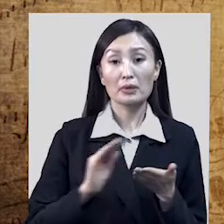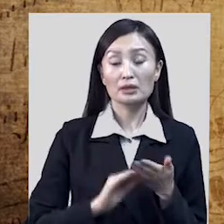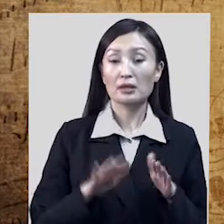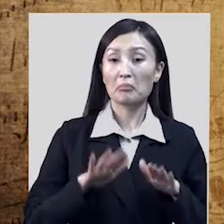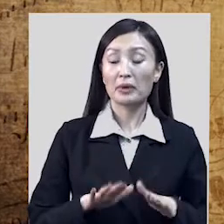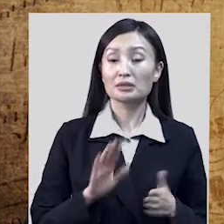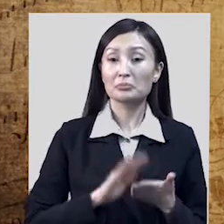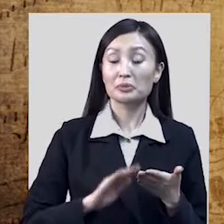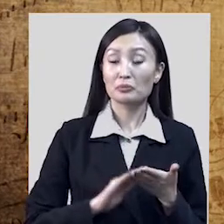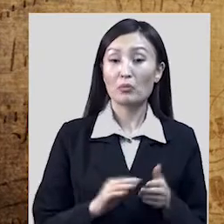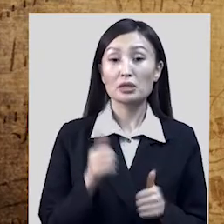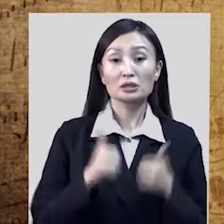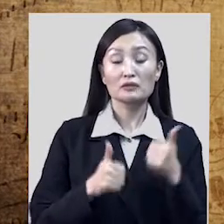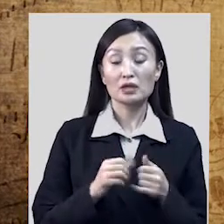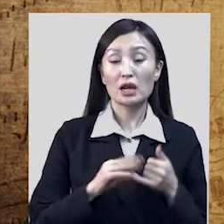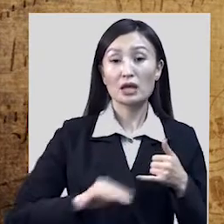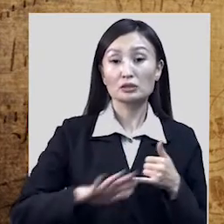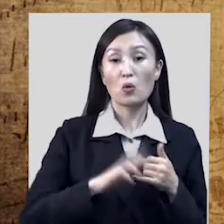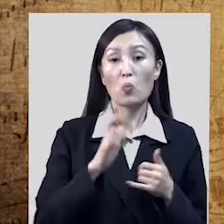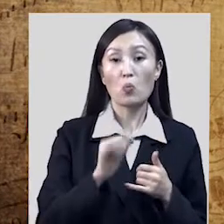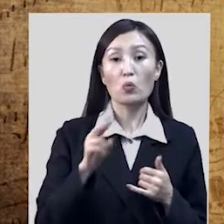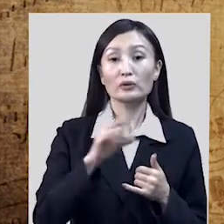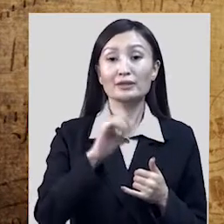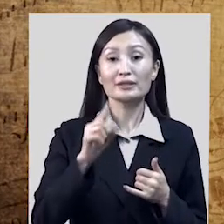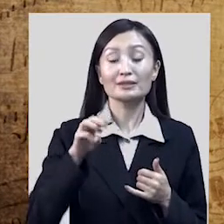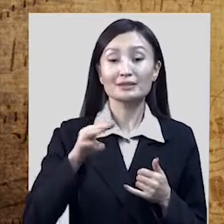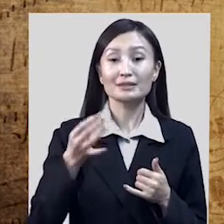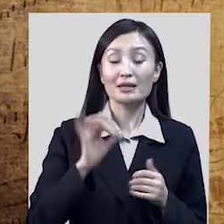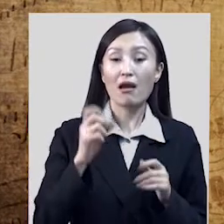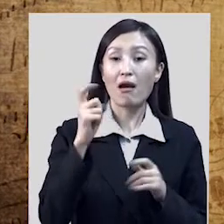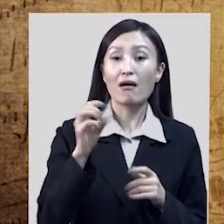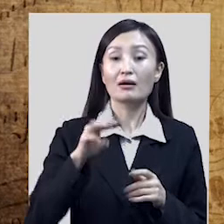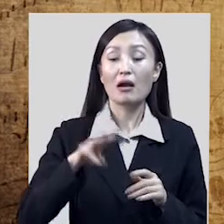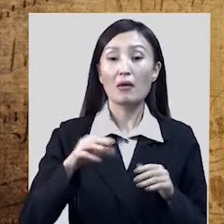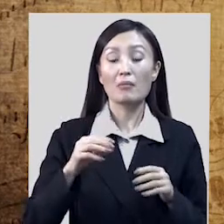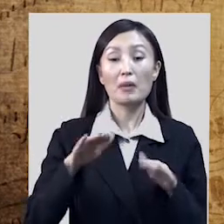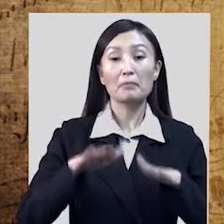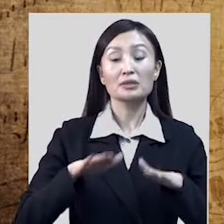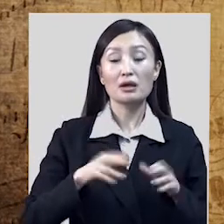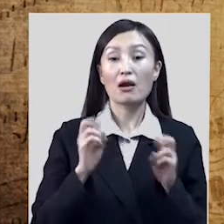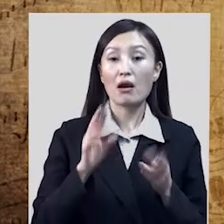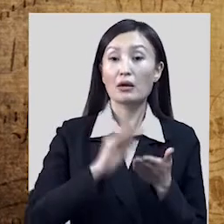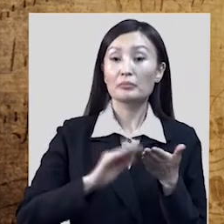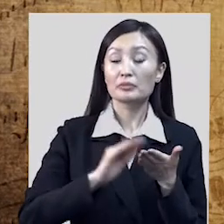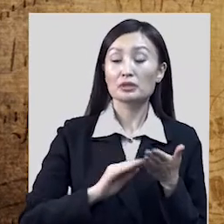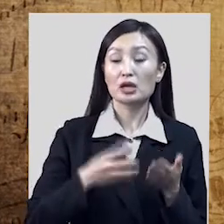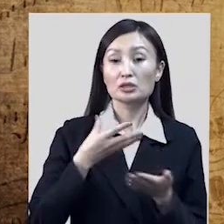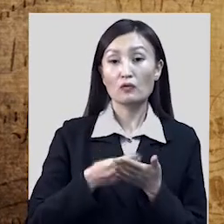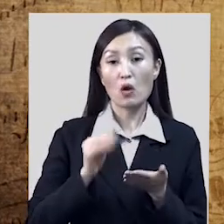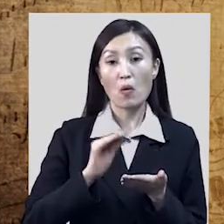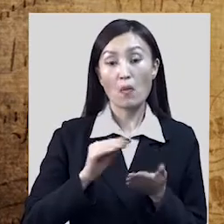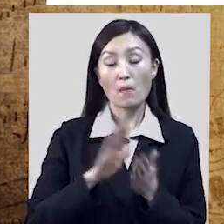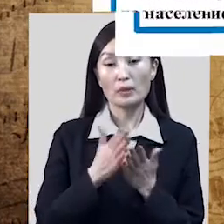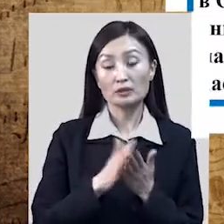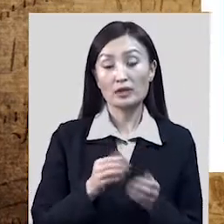местным письмо сравняли землей буддистский ее зороастрийских храмы и священные места как писал беру не в своем произведении